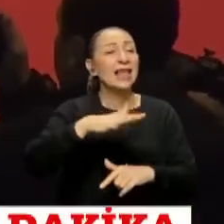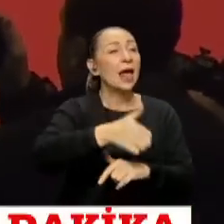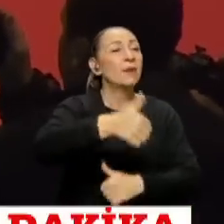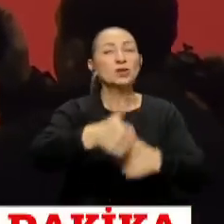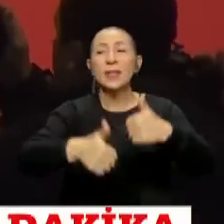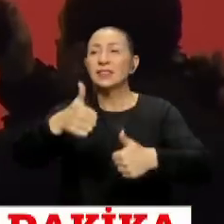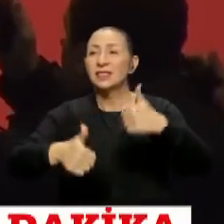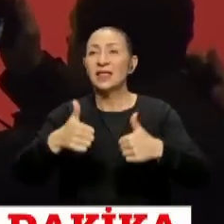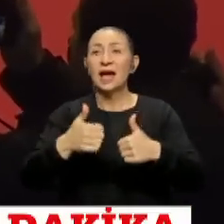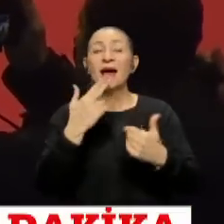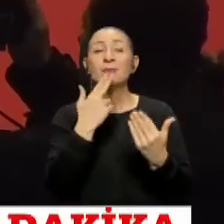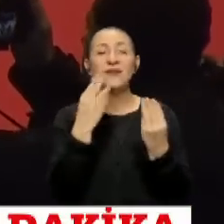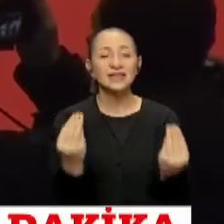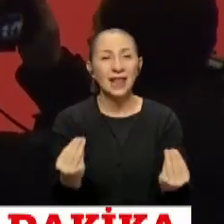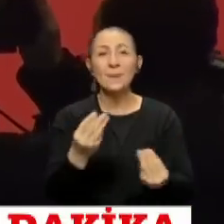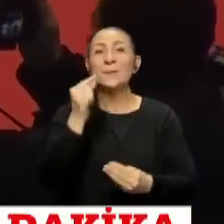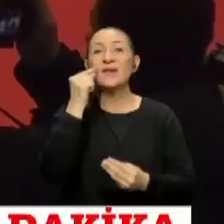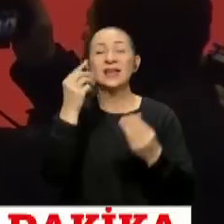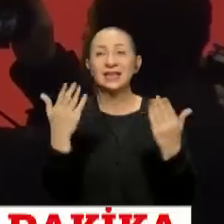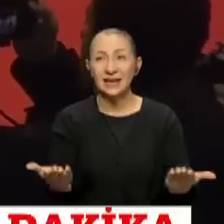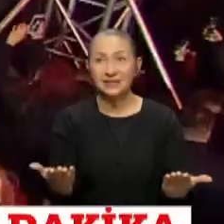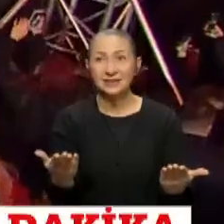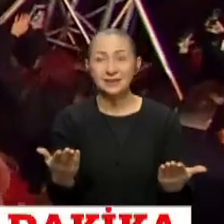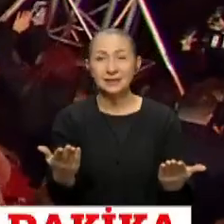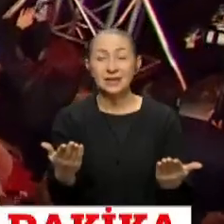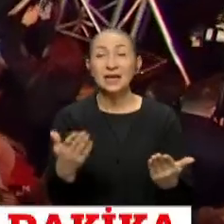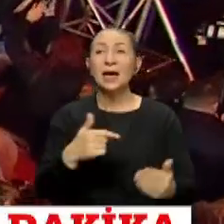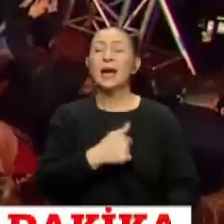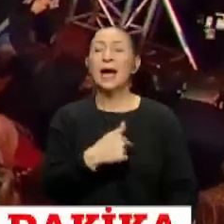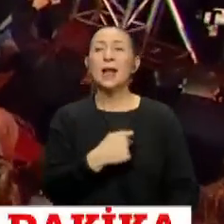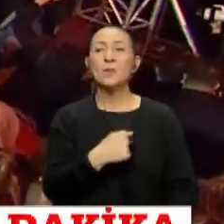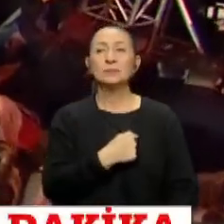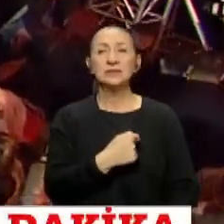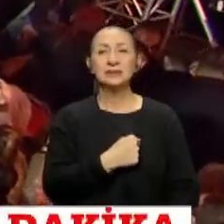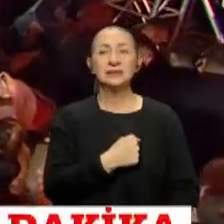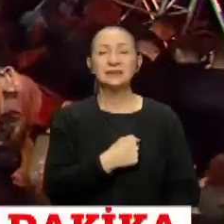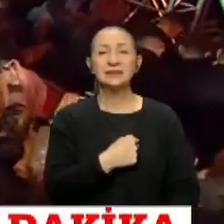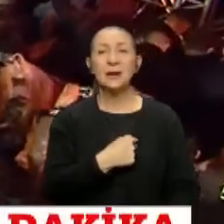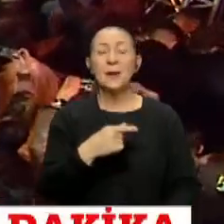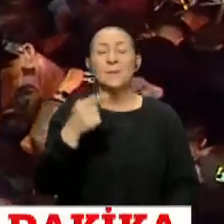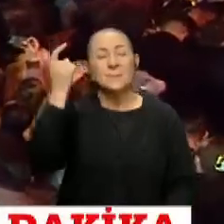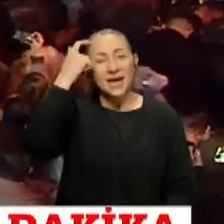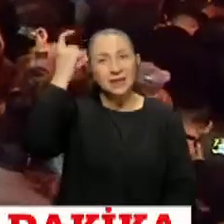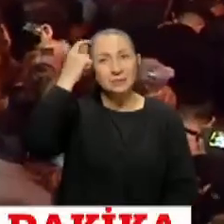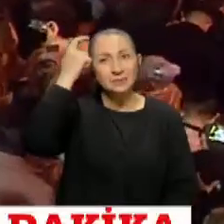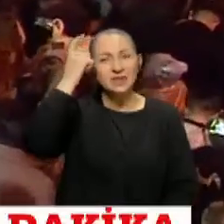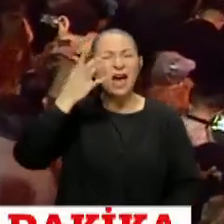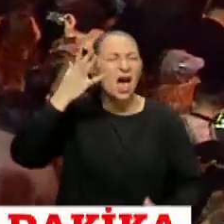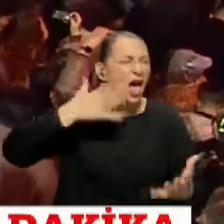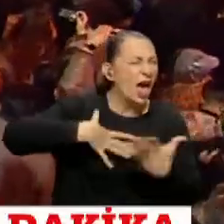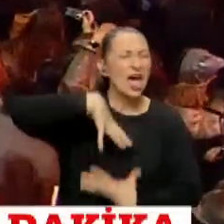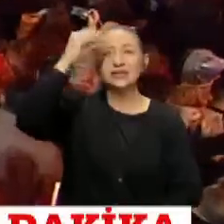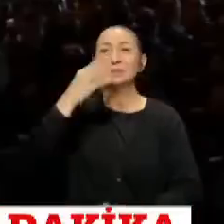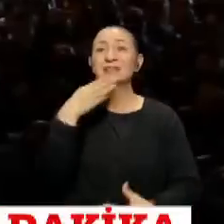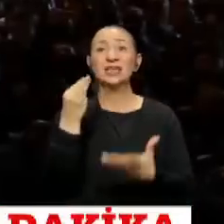başkanlar, hanımefendiler, beyefendiler, kalbimiz, beynimiz, her